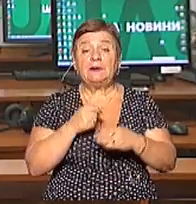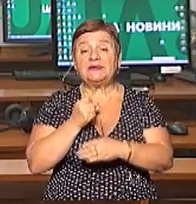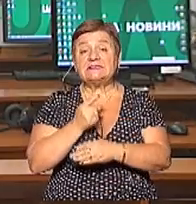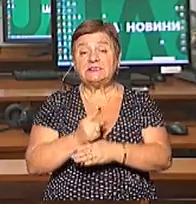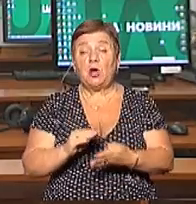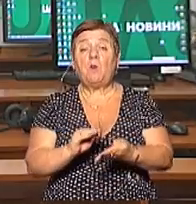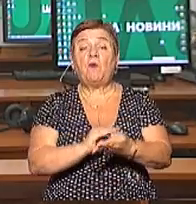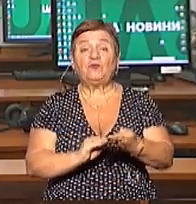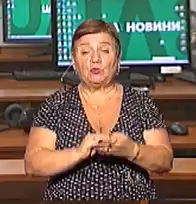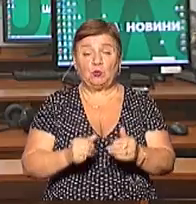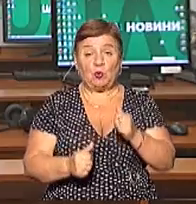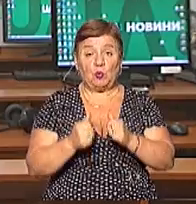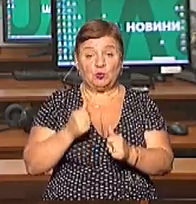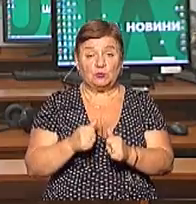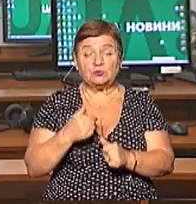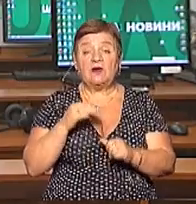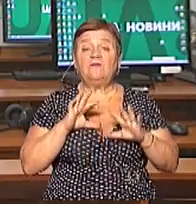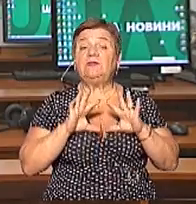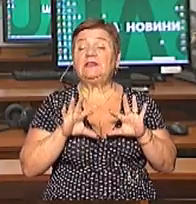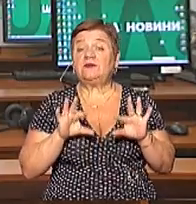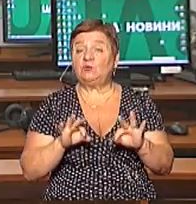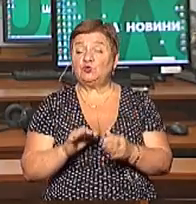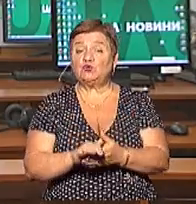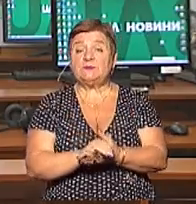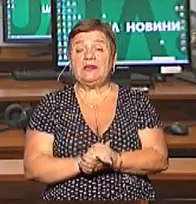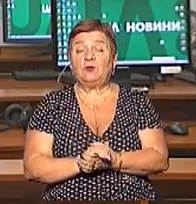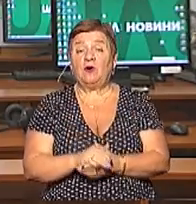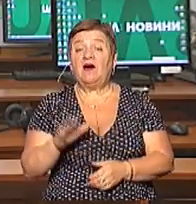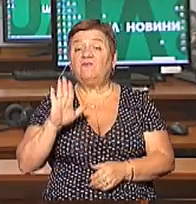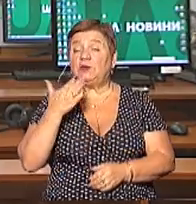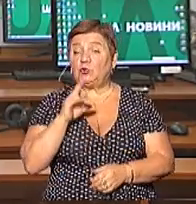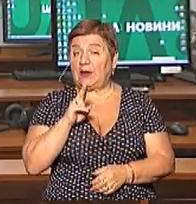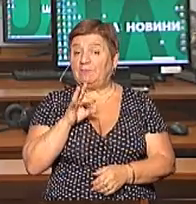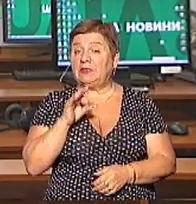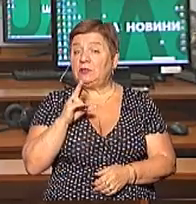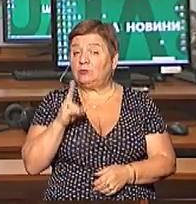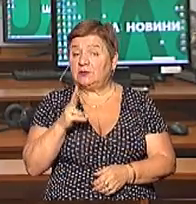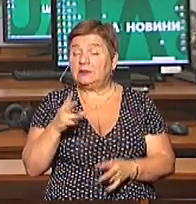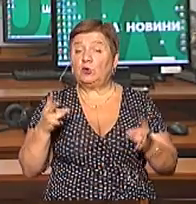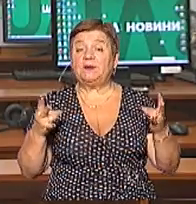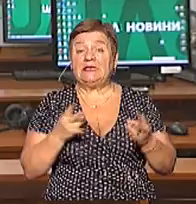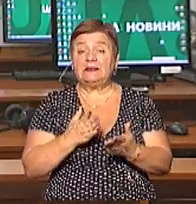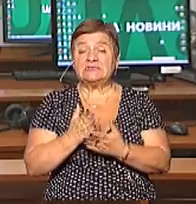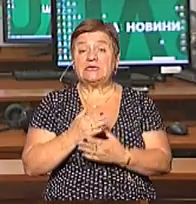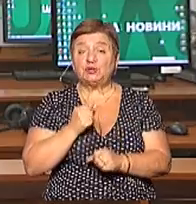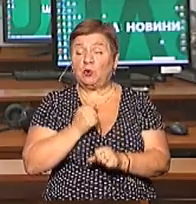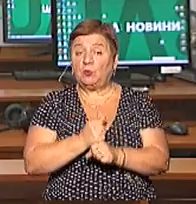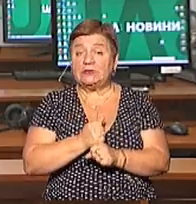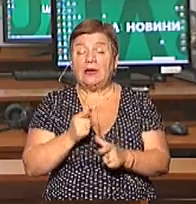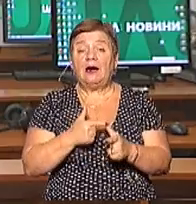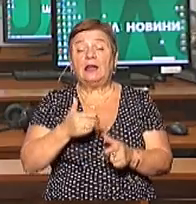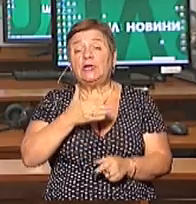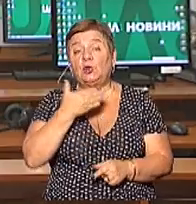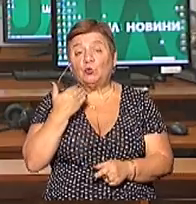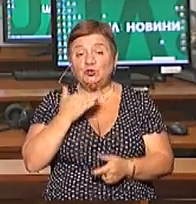призначення повторного конкурсу. В інтерв'ю журналістам Суспільного Вікторія Пантьо повідомляла, що має необхідний стаж роботи, але з нею не